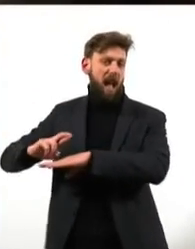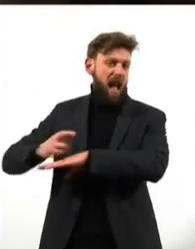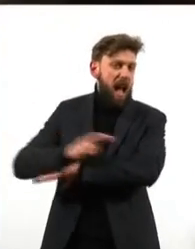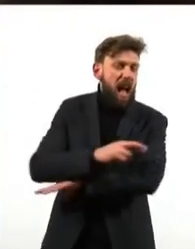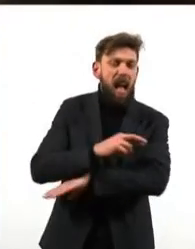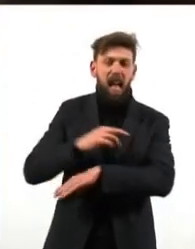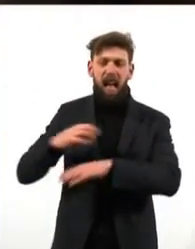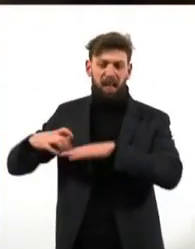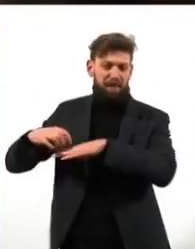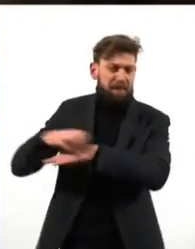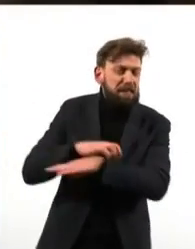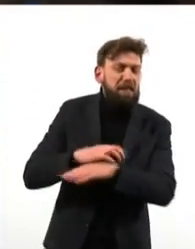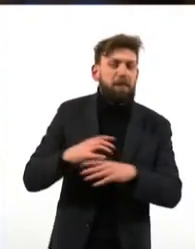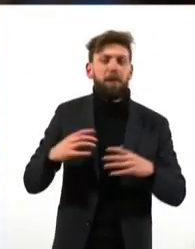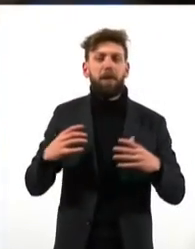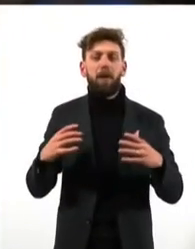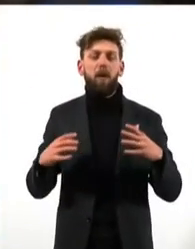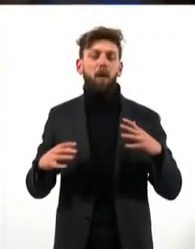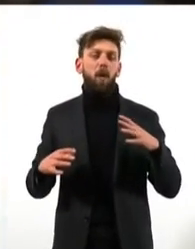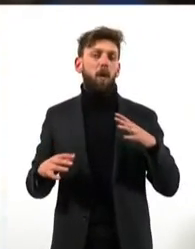pas d'aménagement